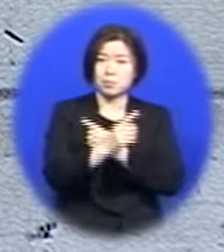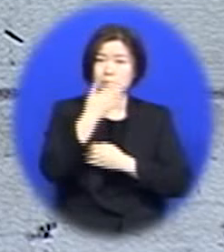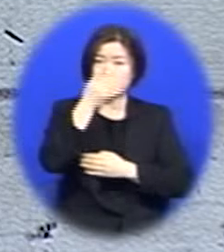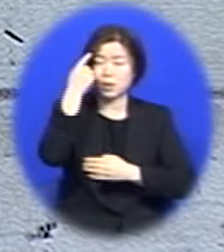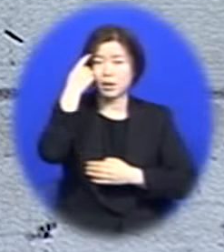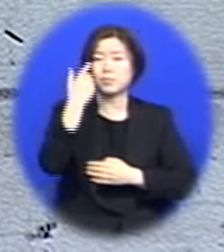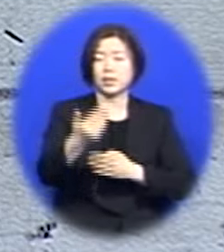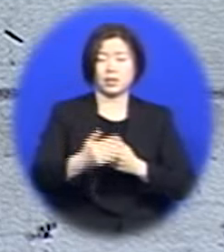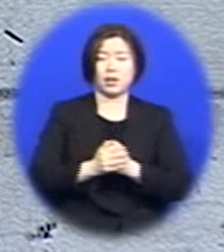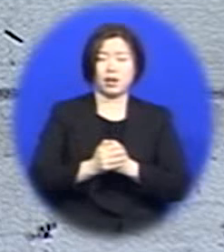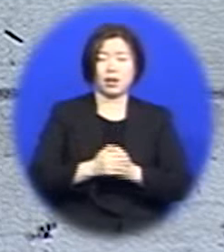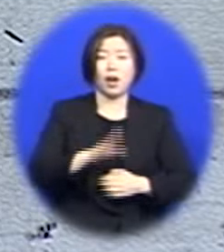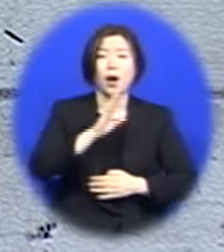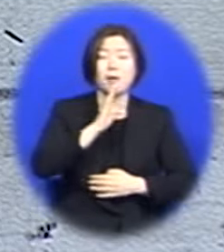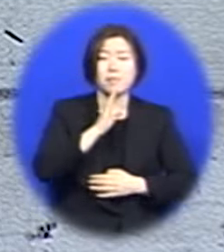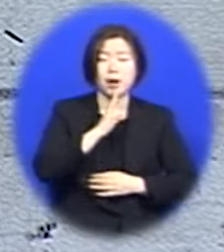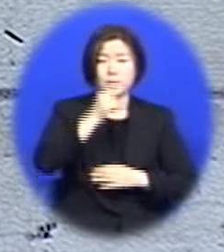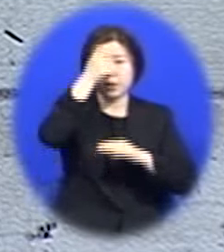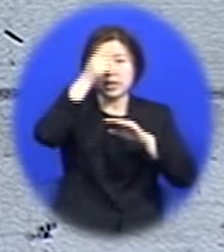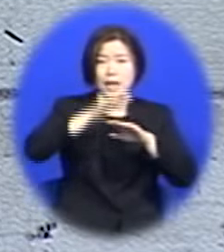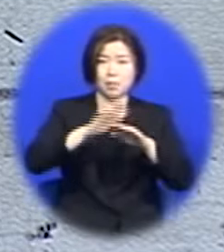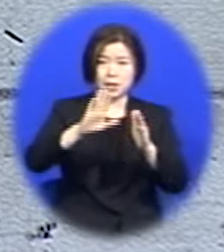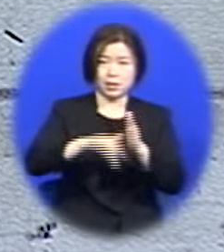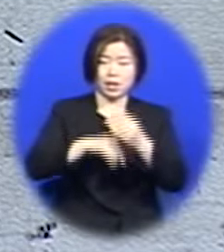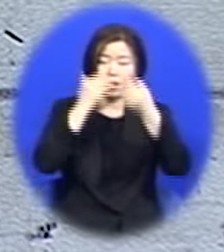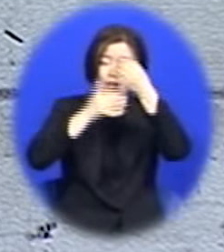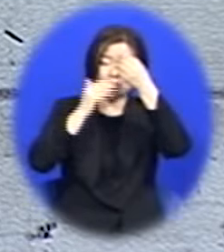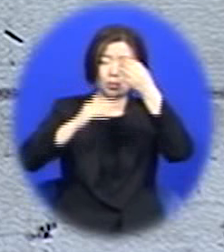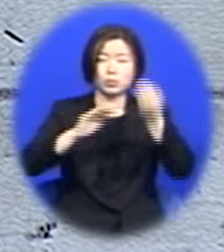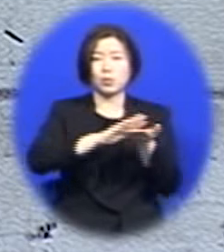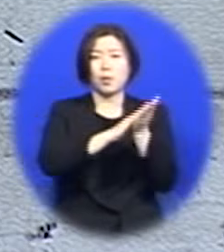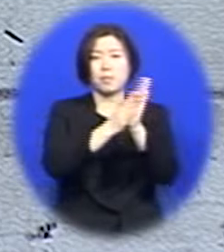때 성도들의 변화가 있었기 때문입니다.